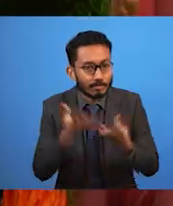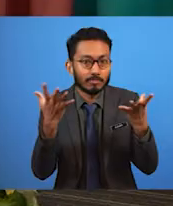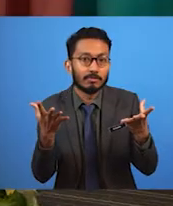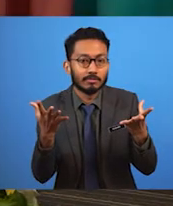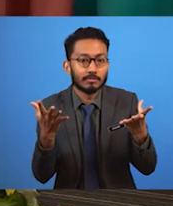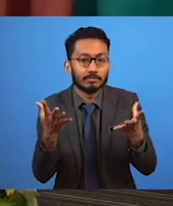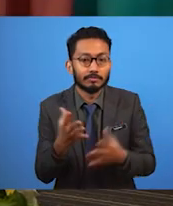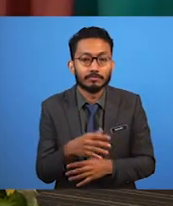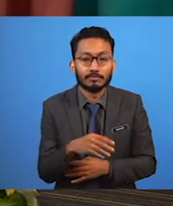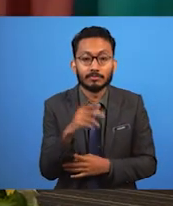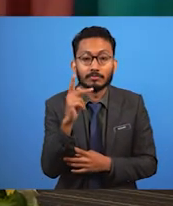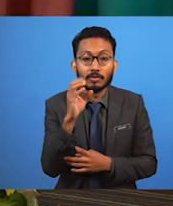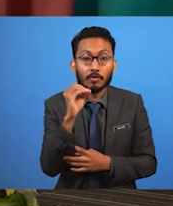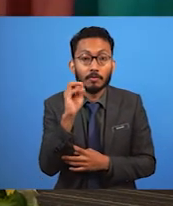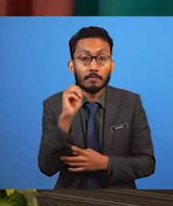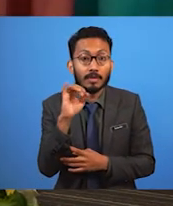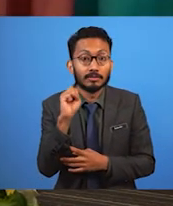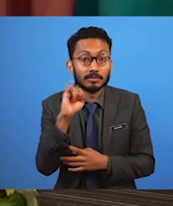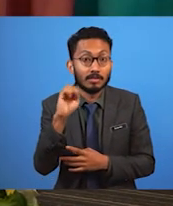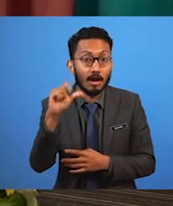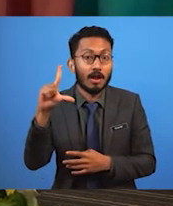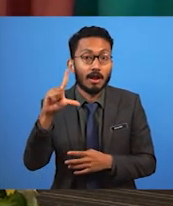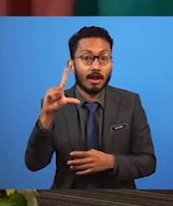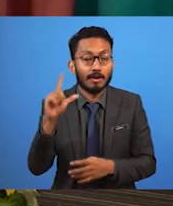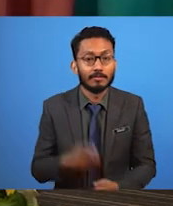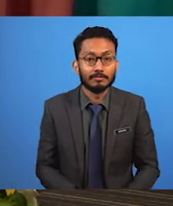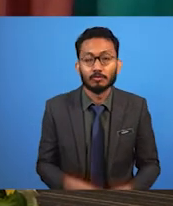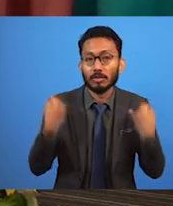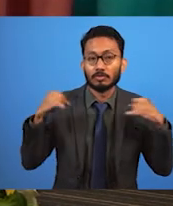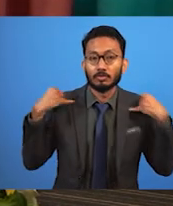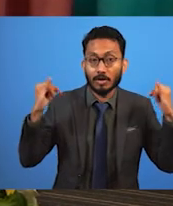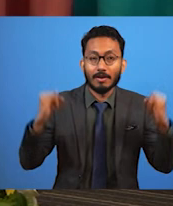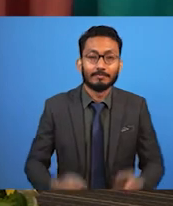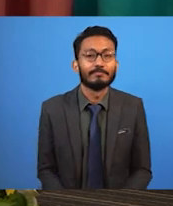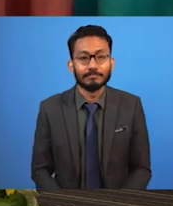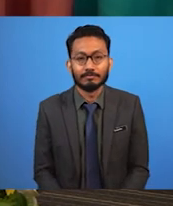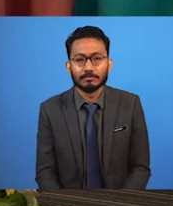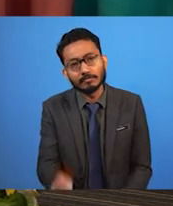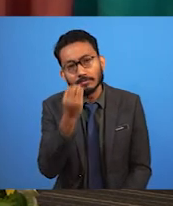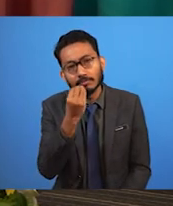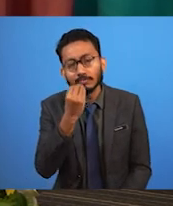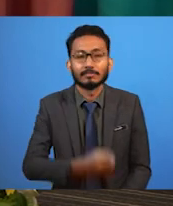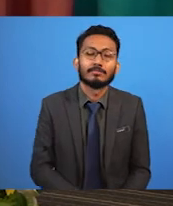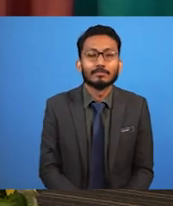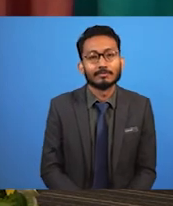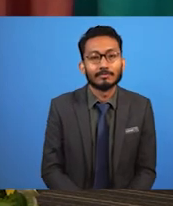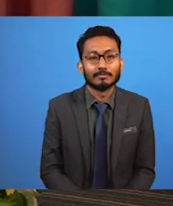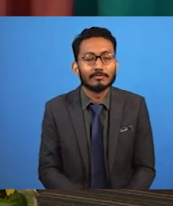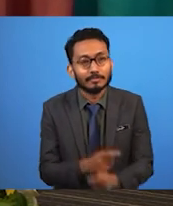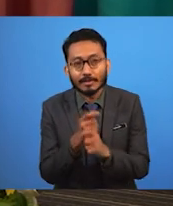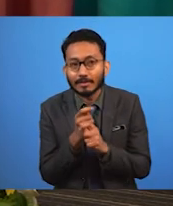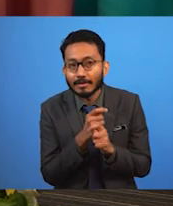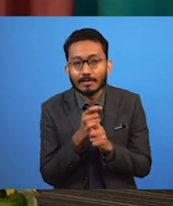komersial. Sekiranya kita mengenali morfologinya, tabiat pemakanannya, kaedah penternakan yang